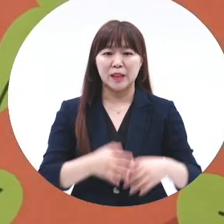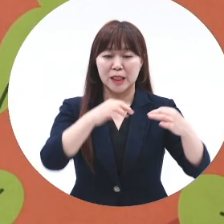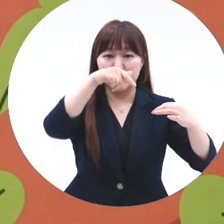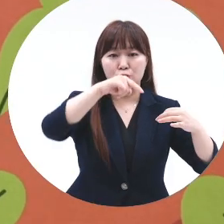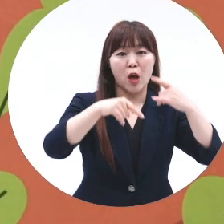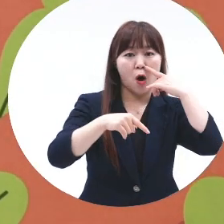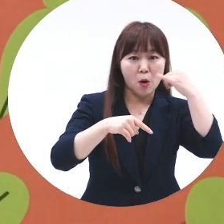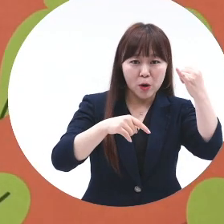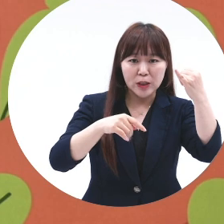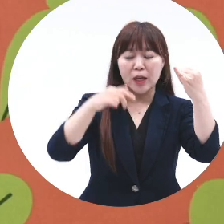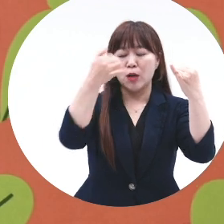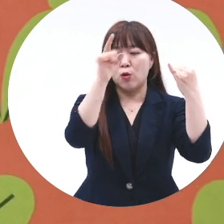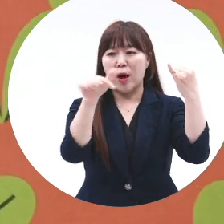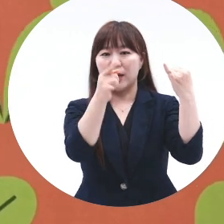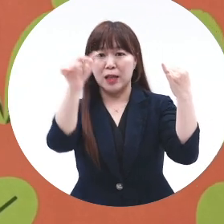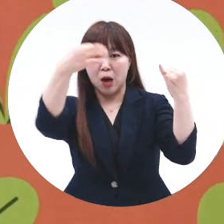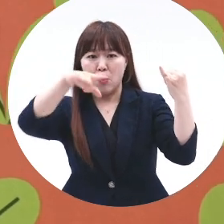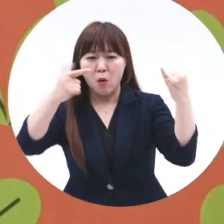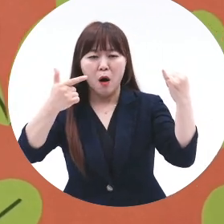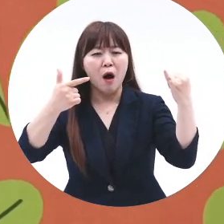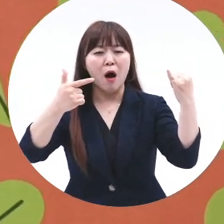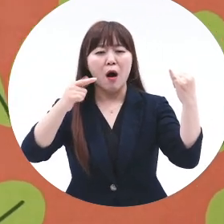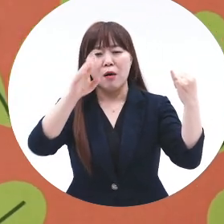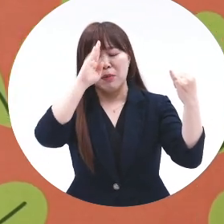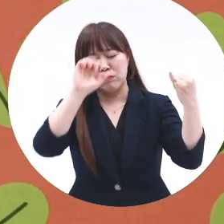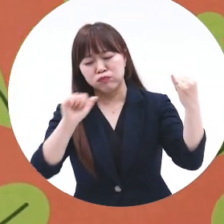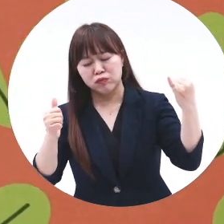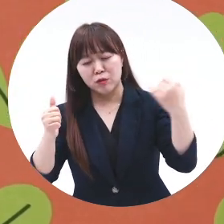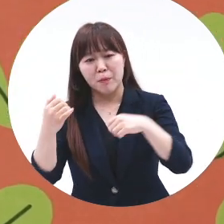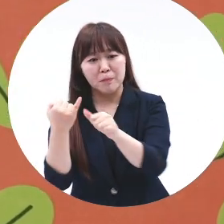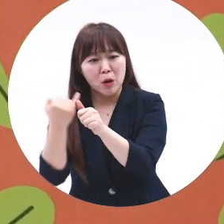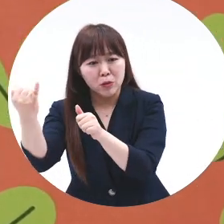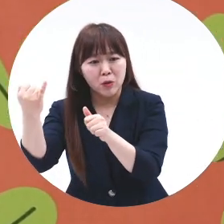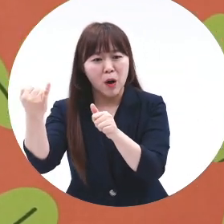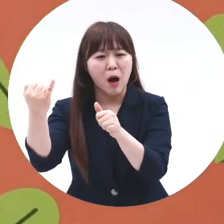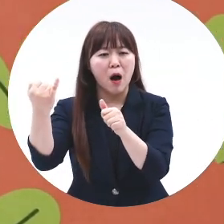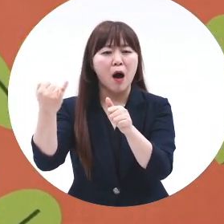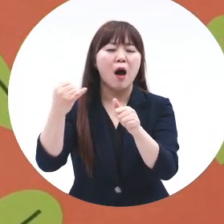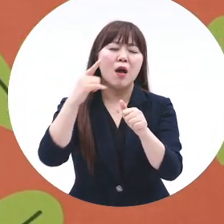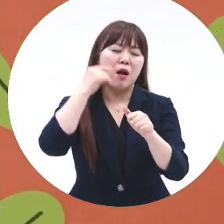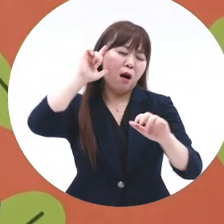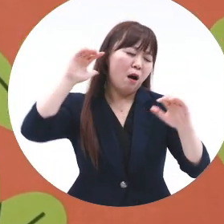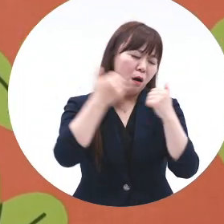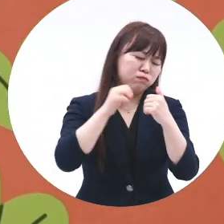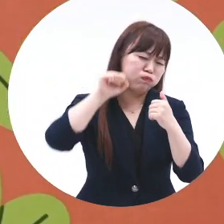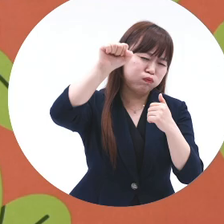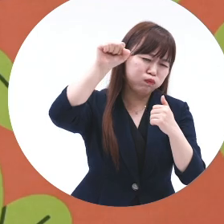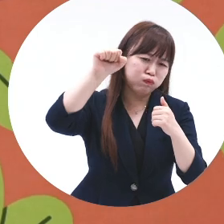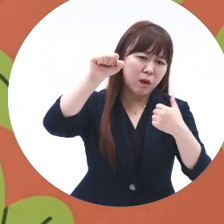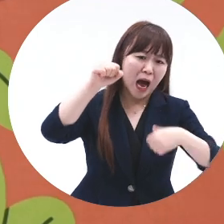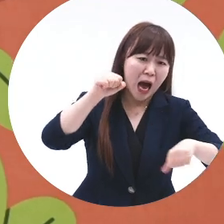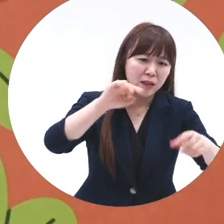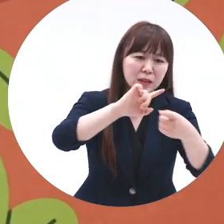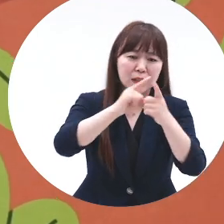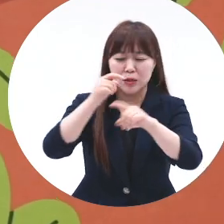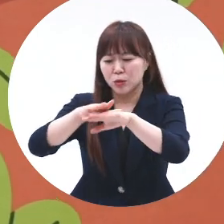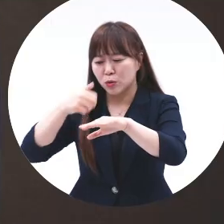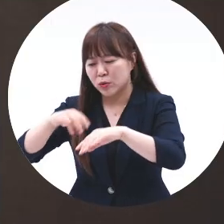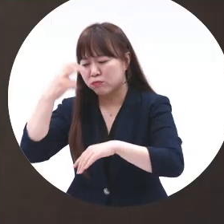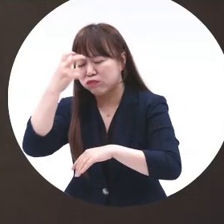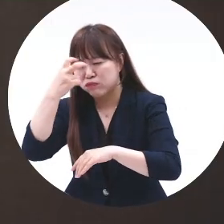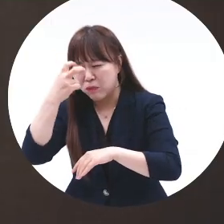김구의 어머니였던 광나권은 병사한 며느리와 항일투쟁으로 가정을 돌보지 못하는 아들을 대신하여 손자들을